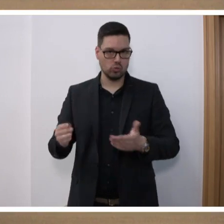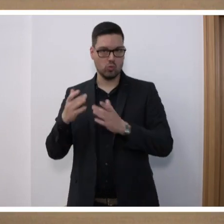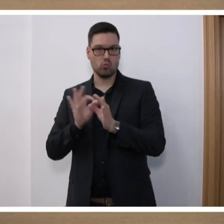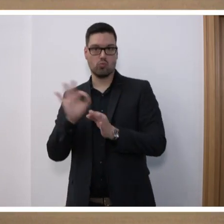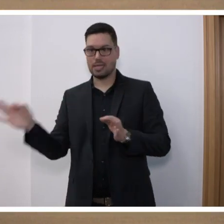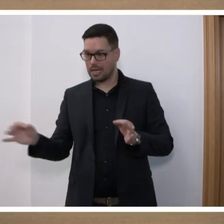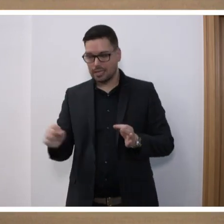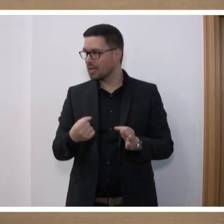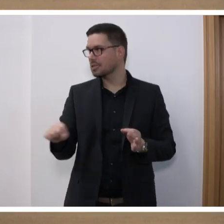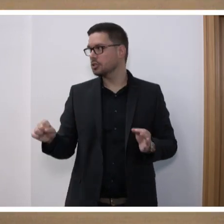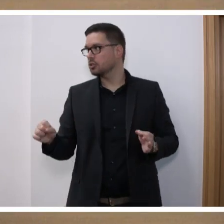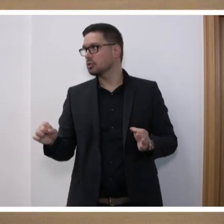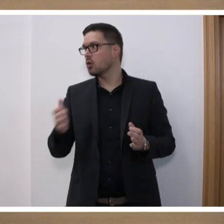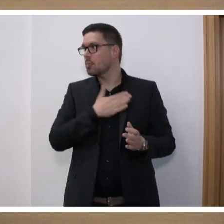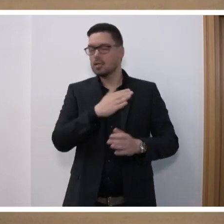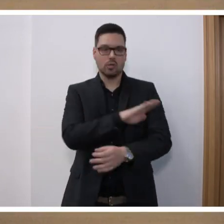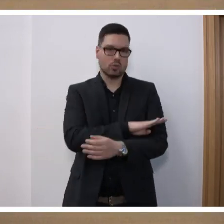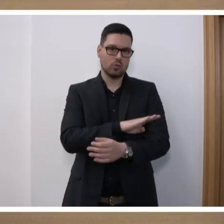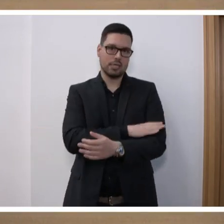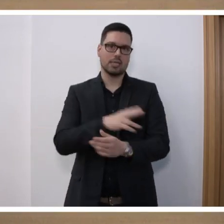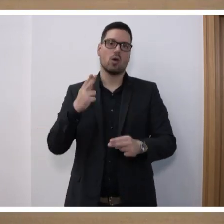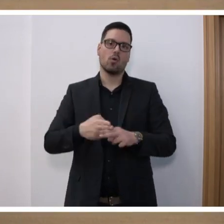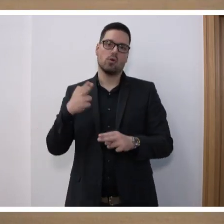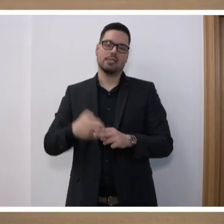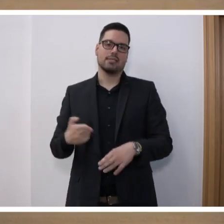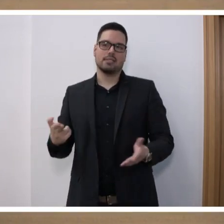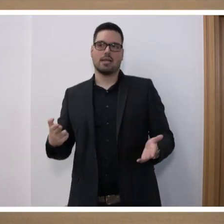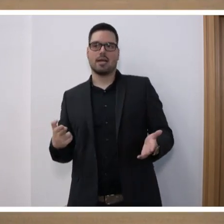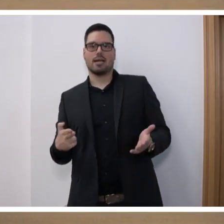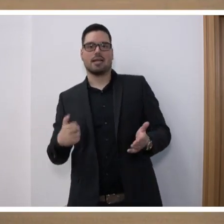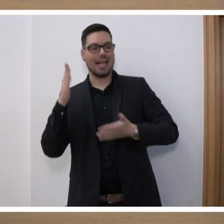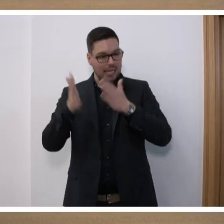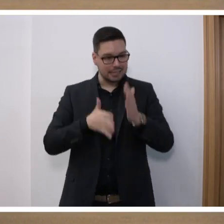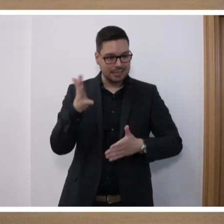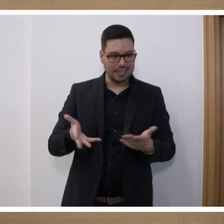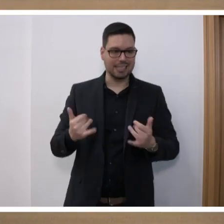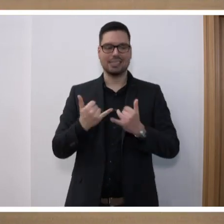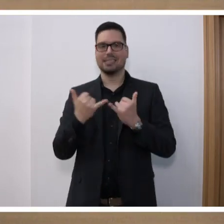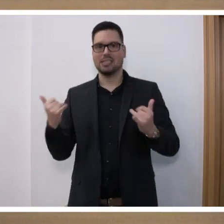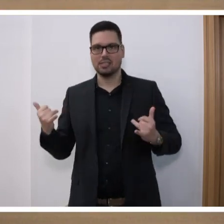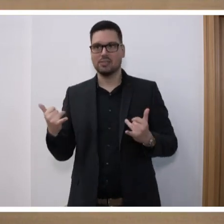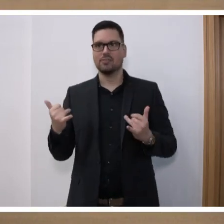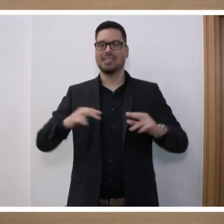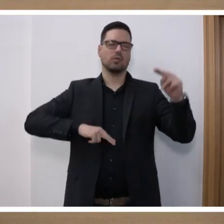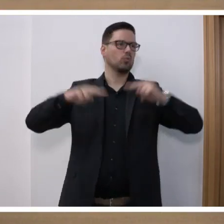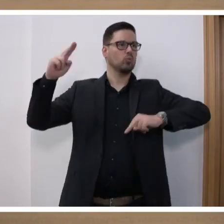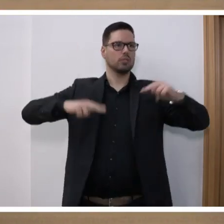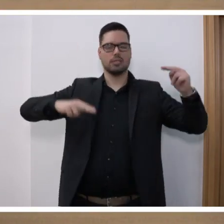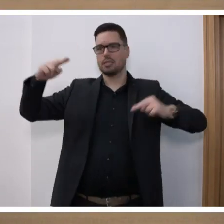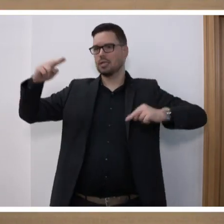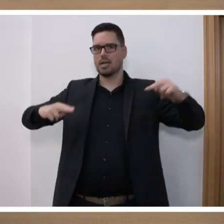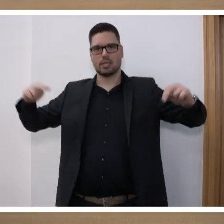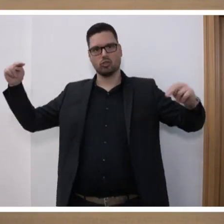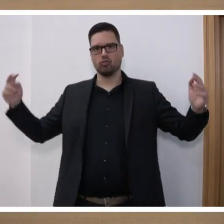denn das hat ja auch meine Kollegin Frau Holzner noch mal deutlich gemacht, wie unterschiedlich